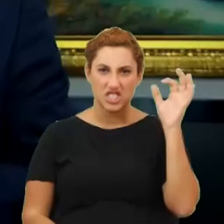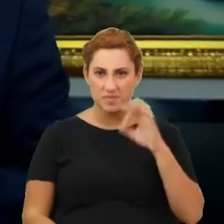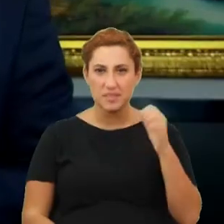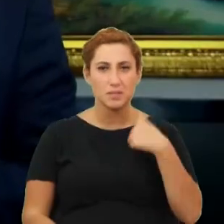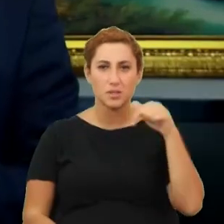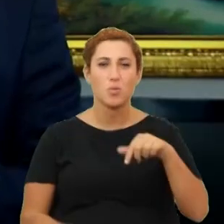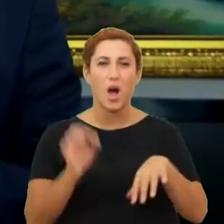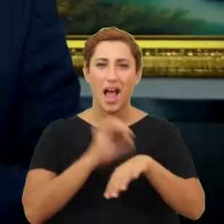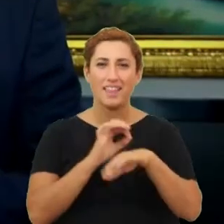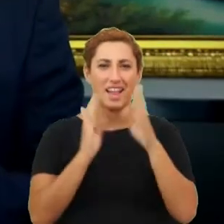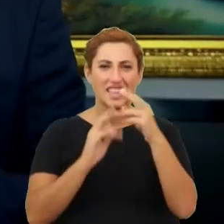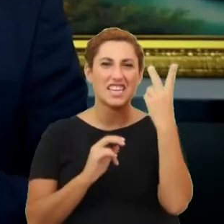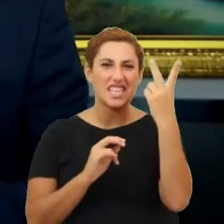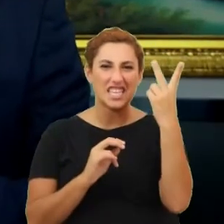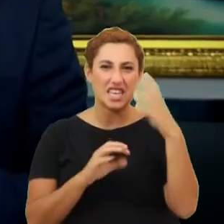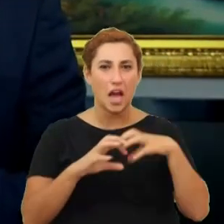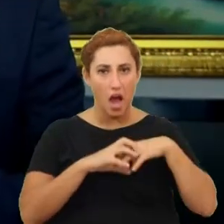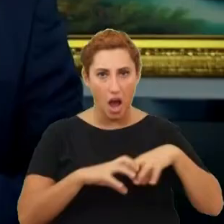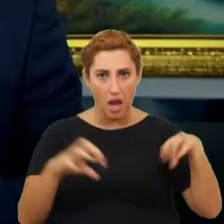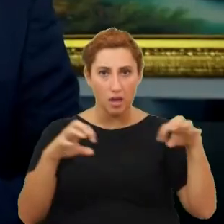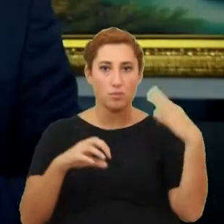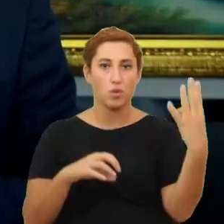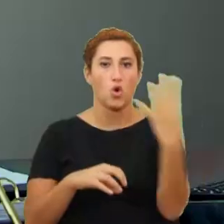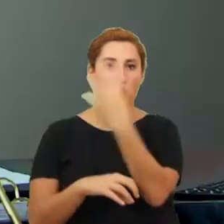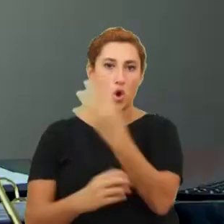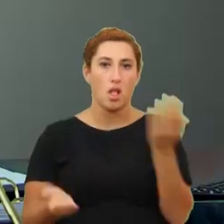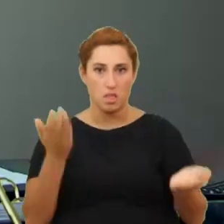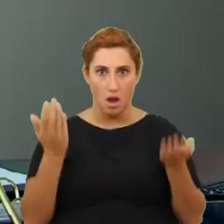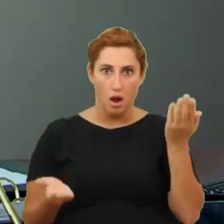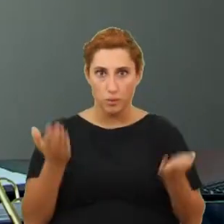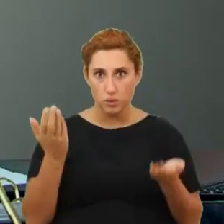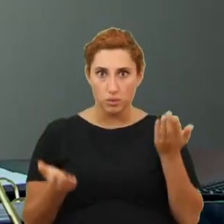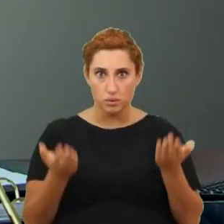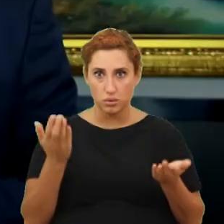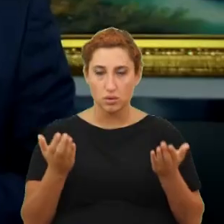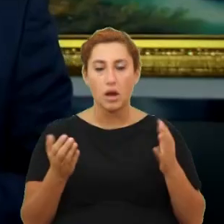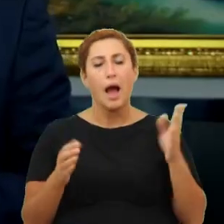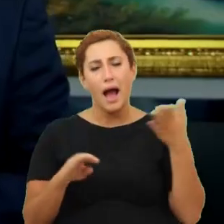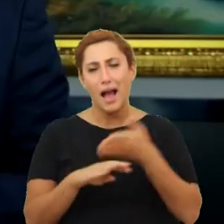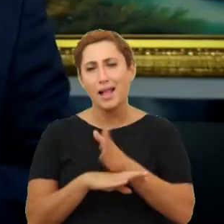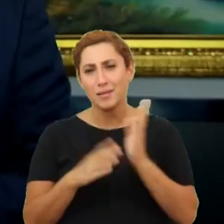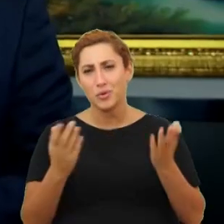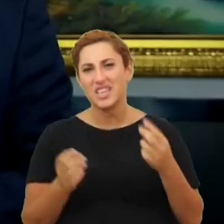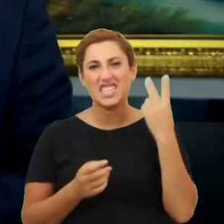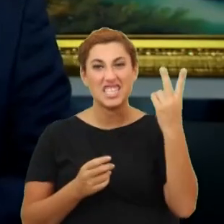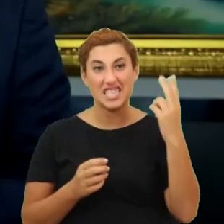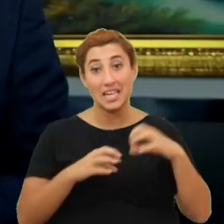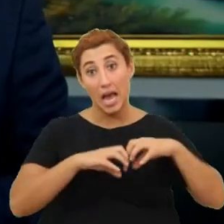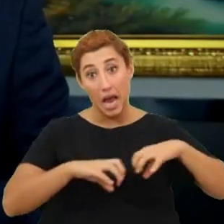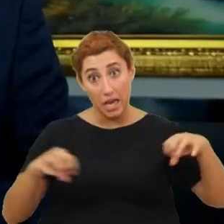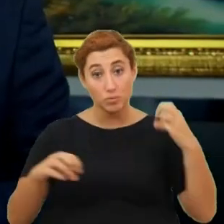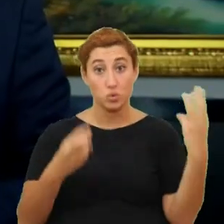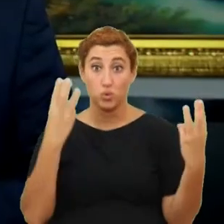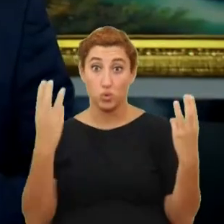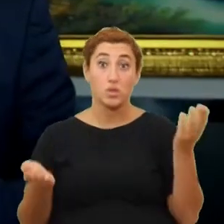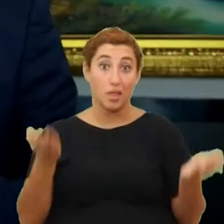Şimdi biz bu ana kadar ikiye ayırıp dört dört tartıyorduk. Halbuki ikiye ayırıp